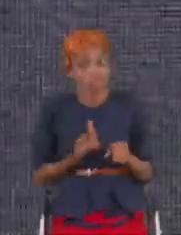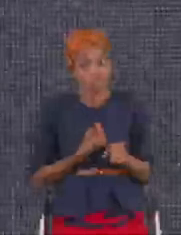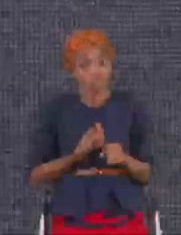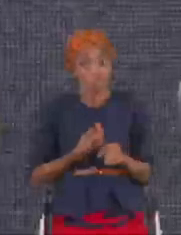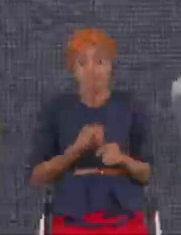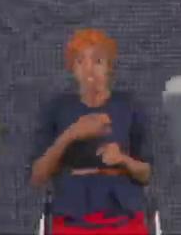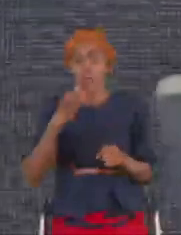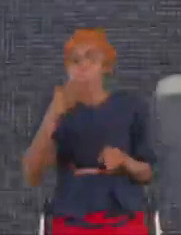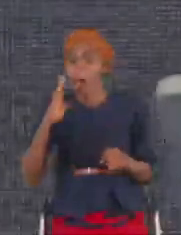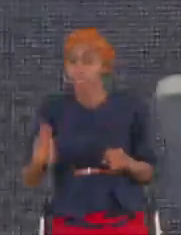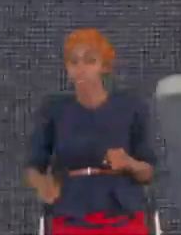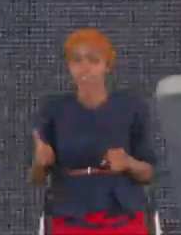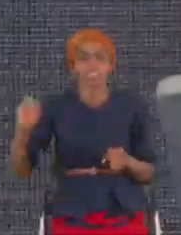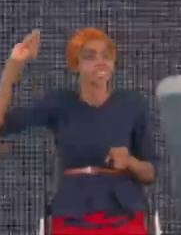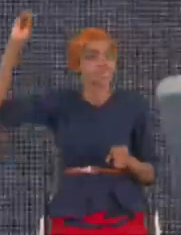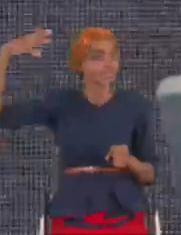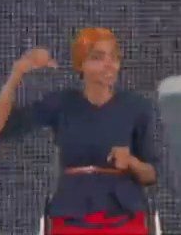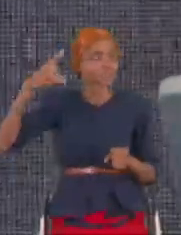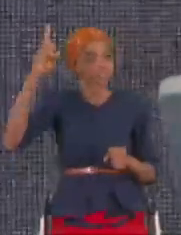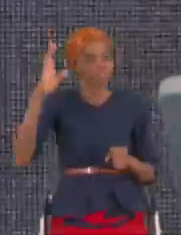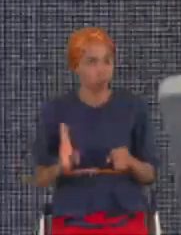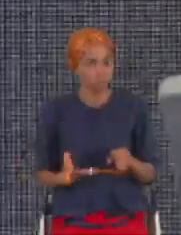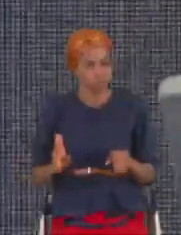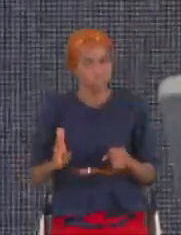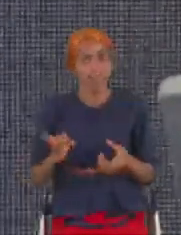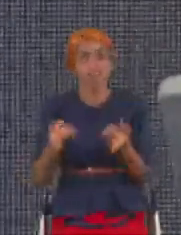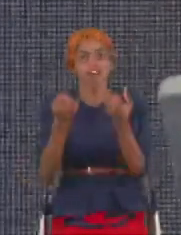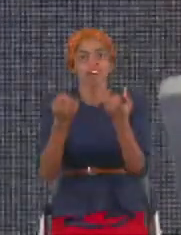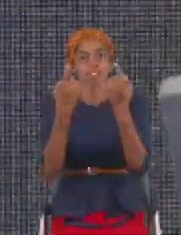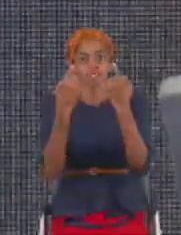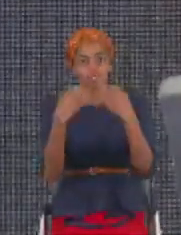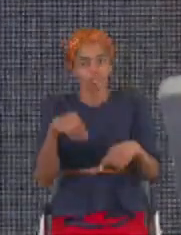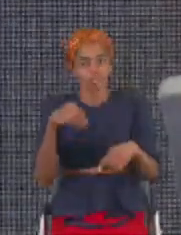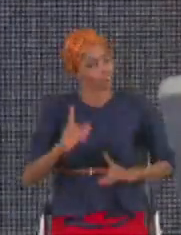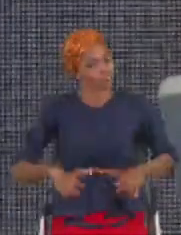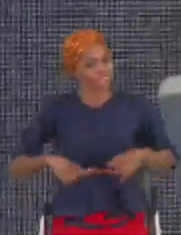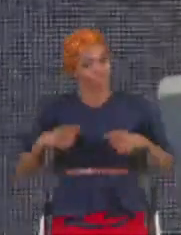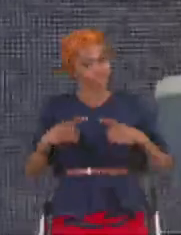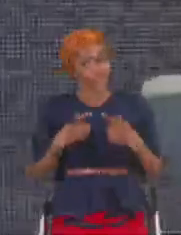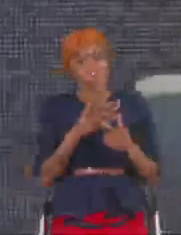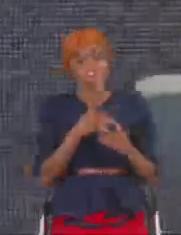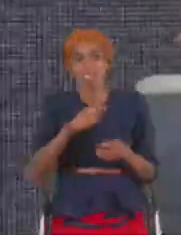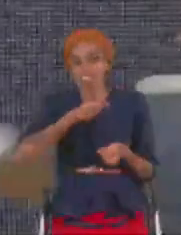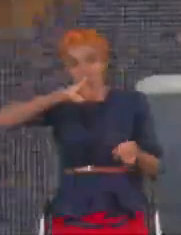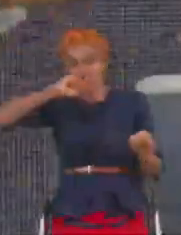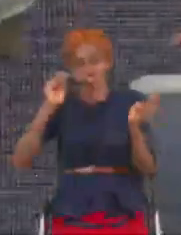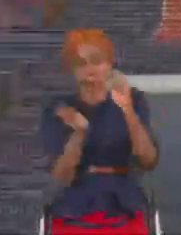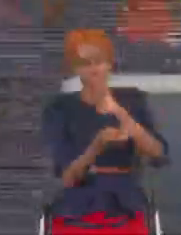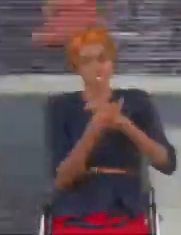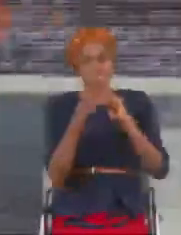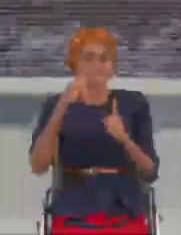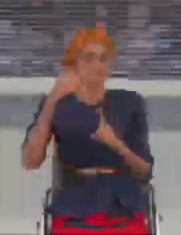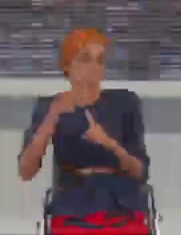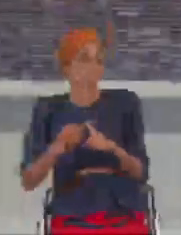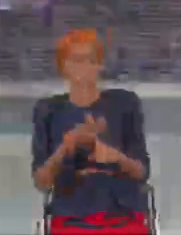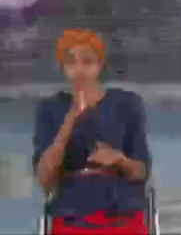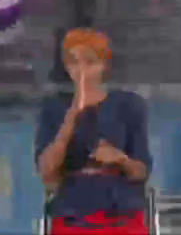des corrompus la grâce de dieu vient dans ta vie et ed change